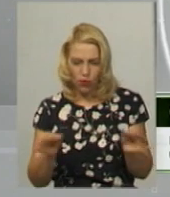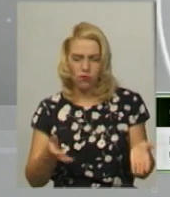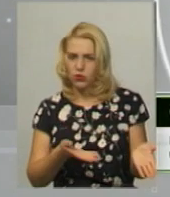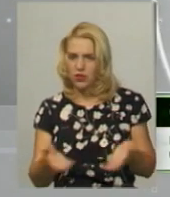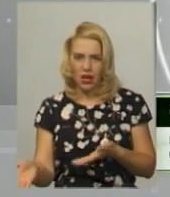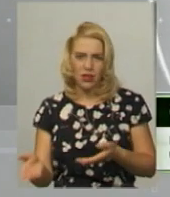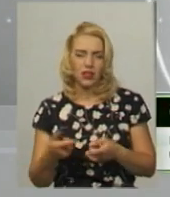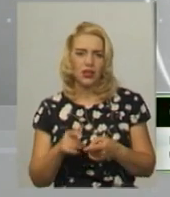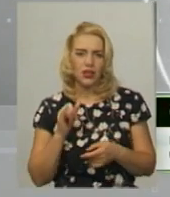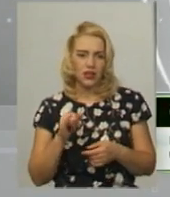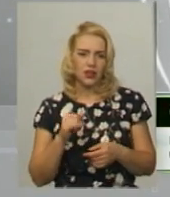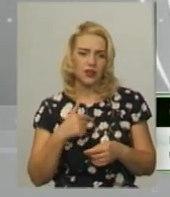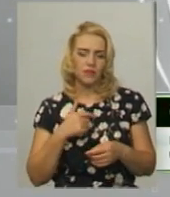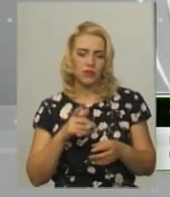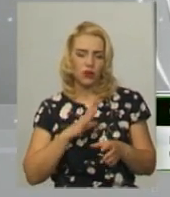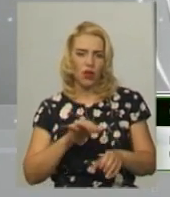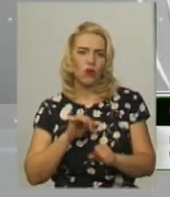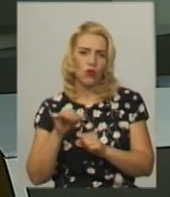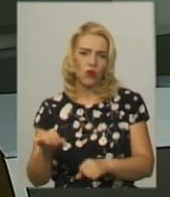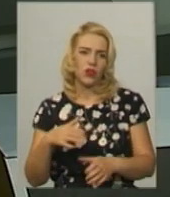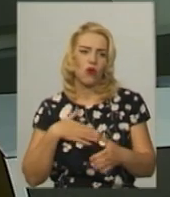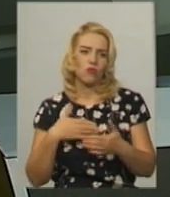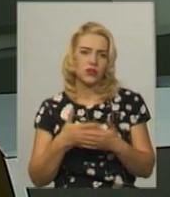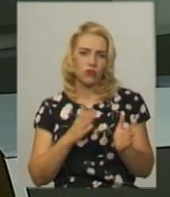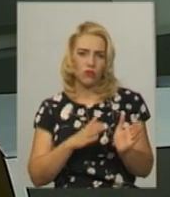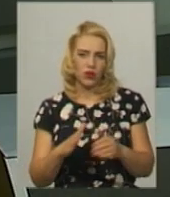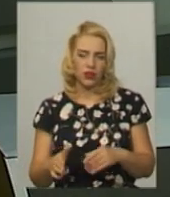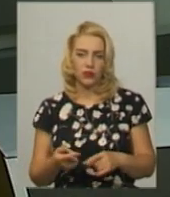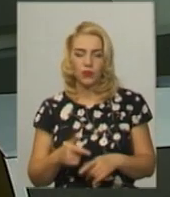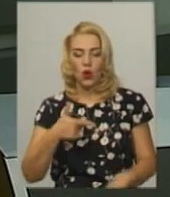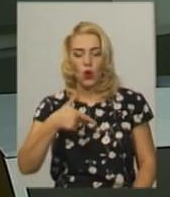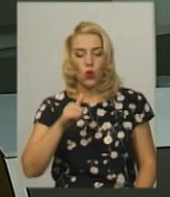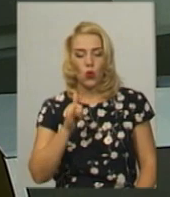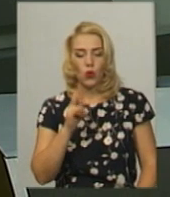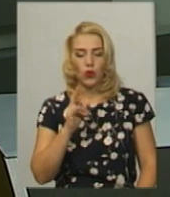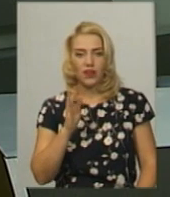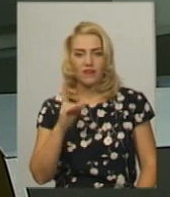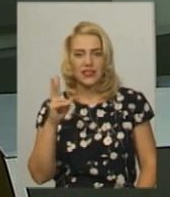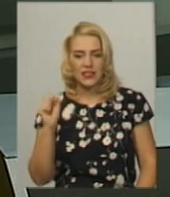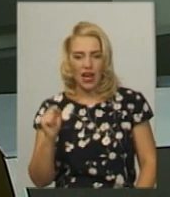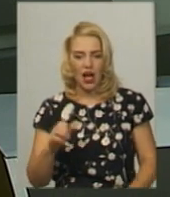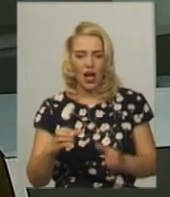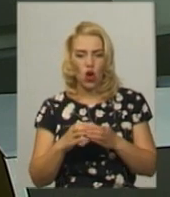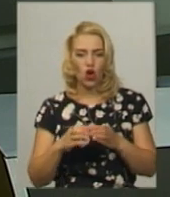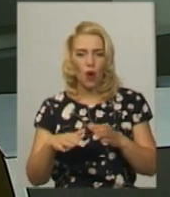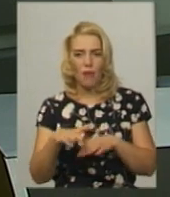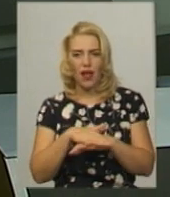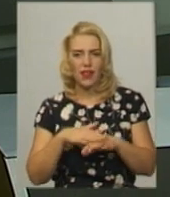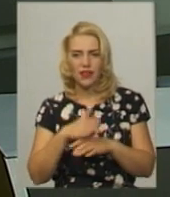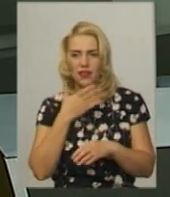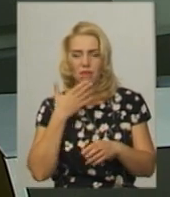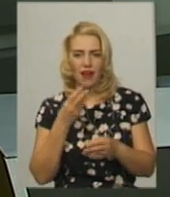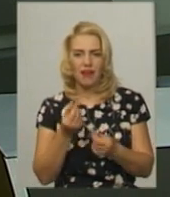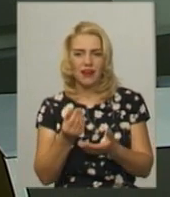Не забезпечили охорону громадського порядку. У Гуківської громади немає ресурсу для доручення до